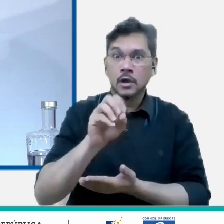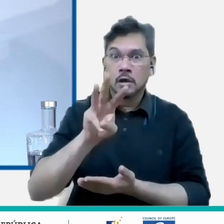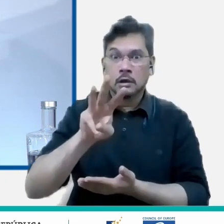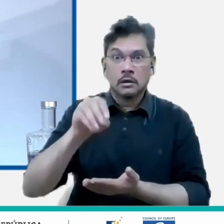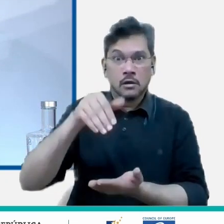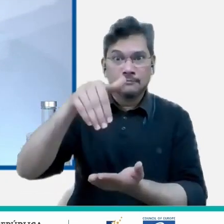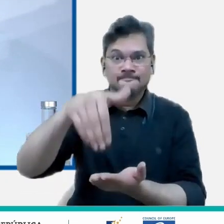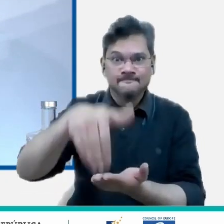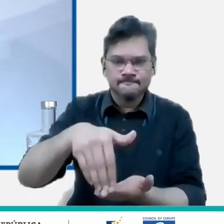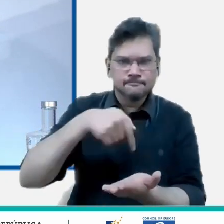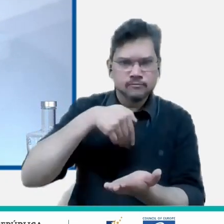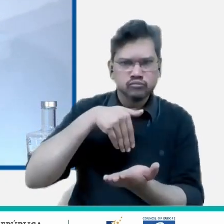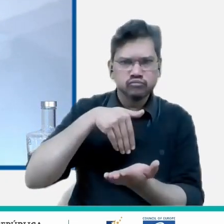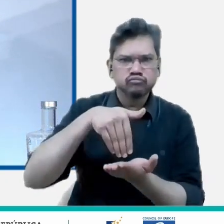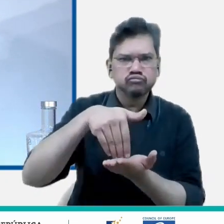на пороге